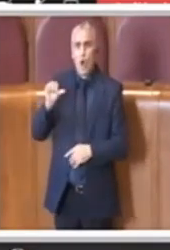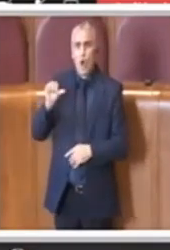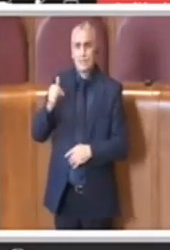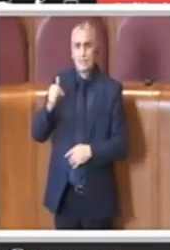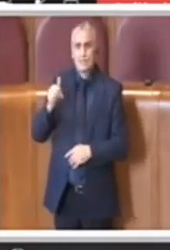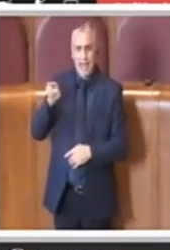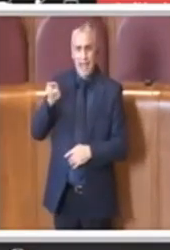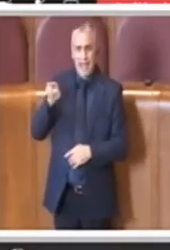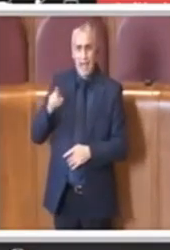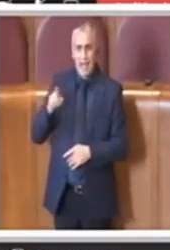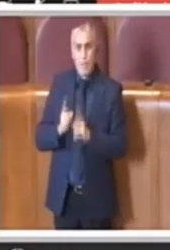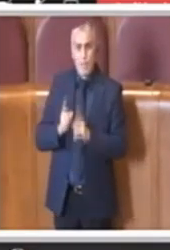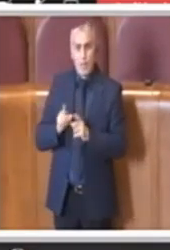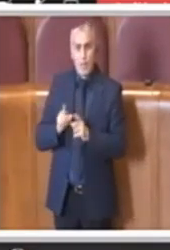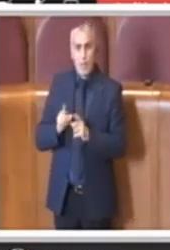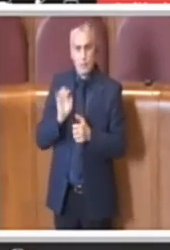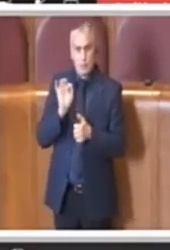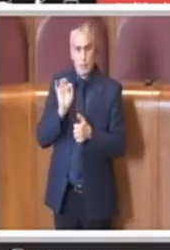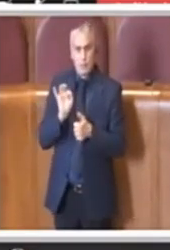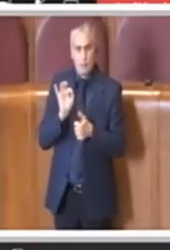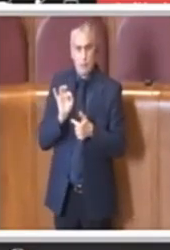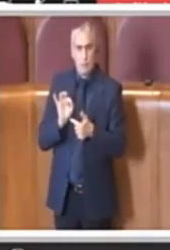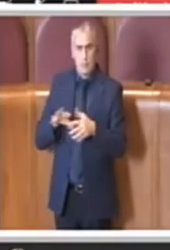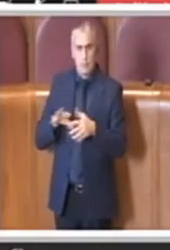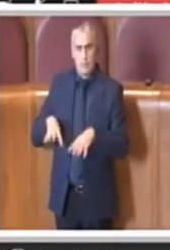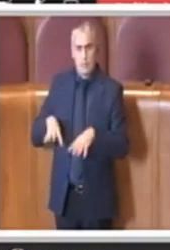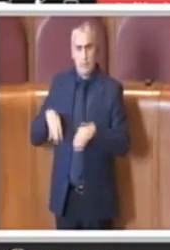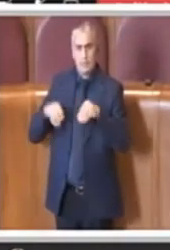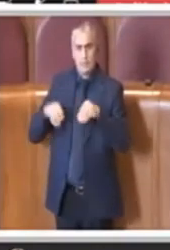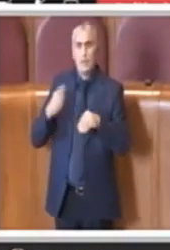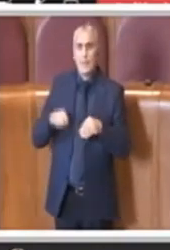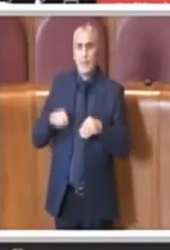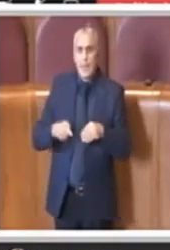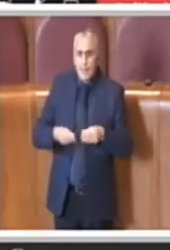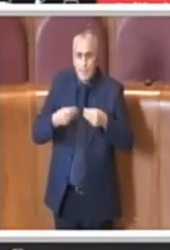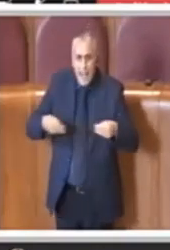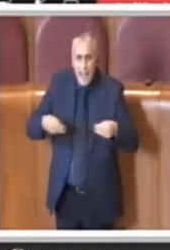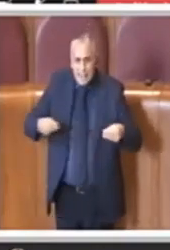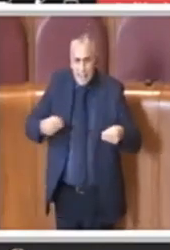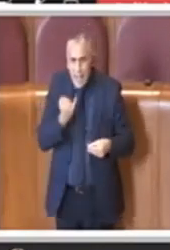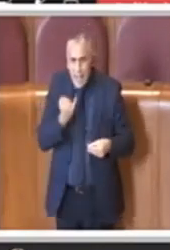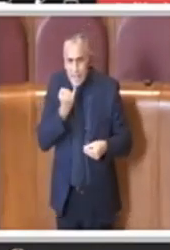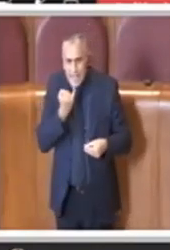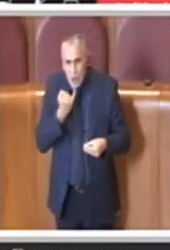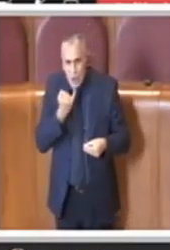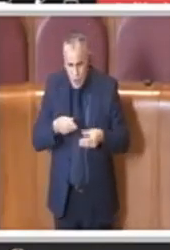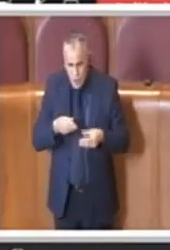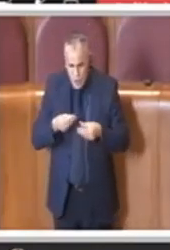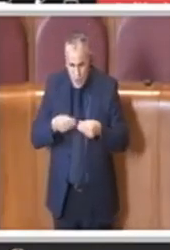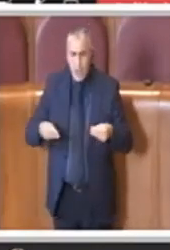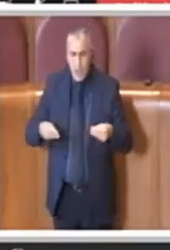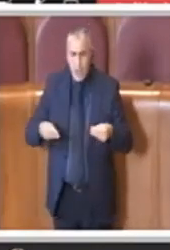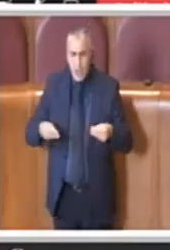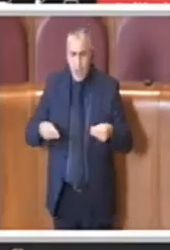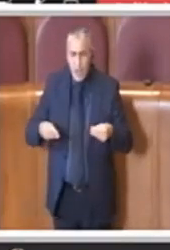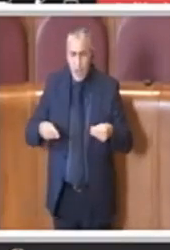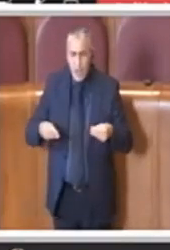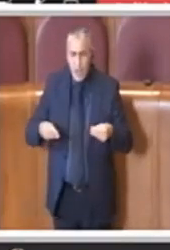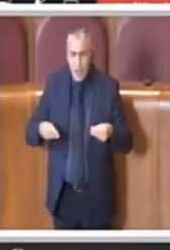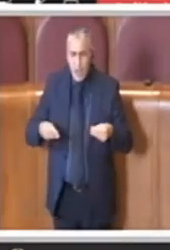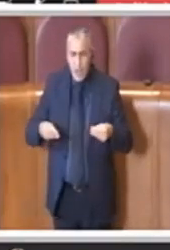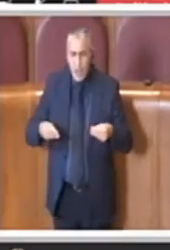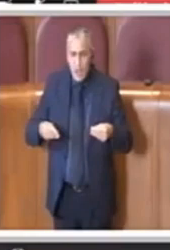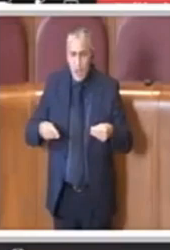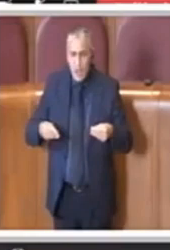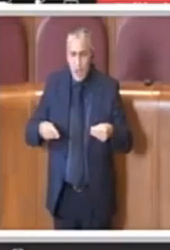anche inerenti alle microplastiche o comunque alle plastiche monouso che, come sappiamo, insomma,